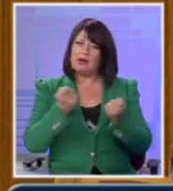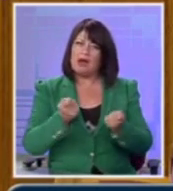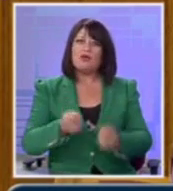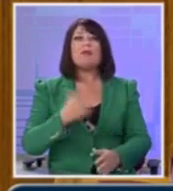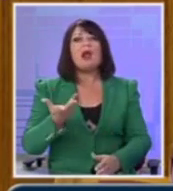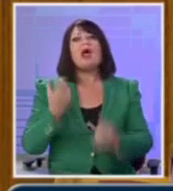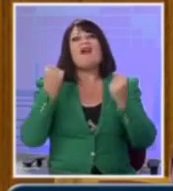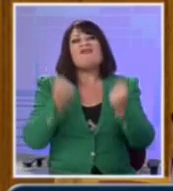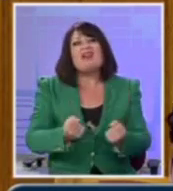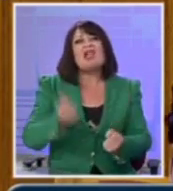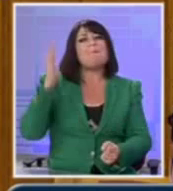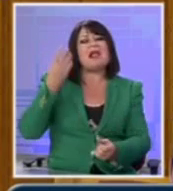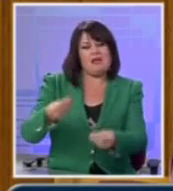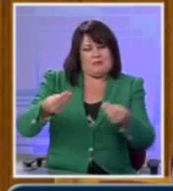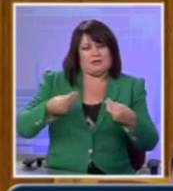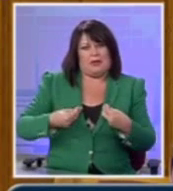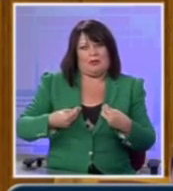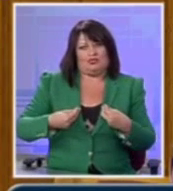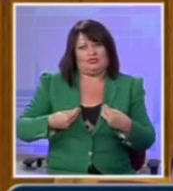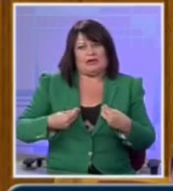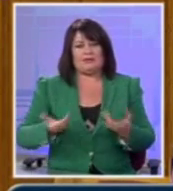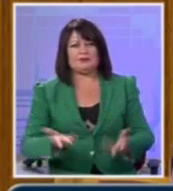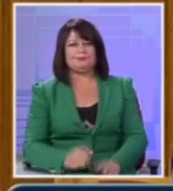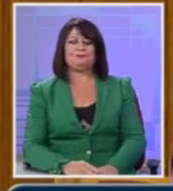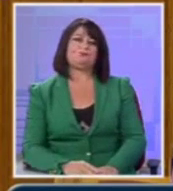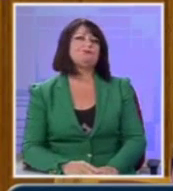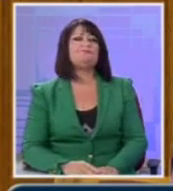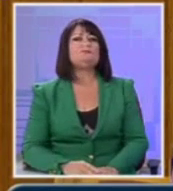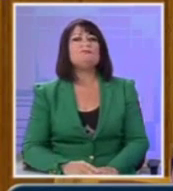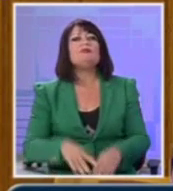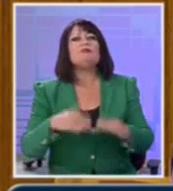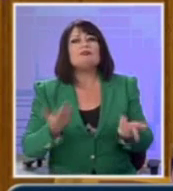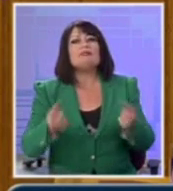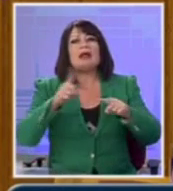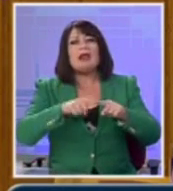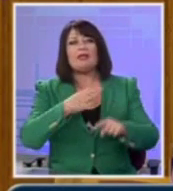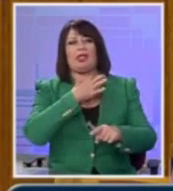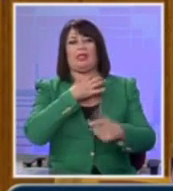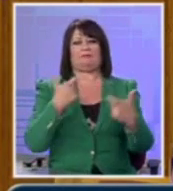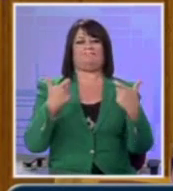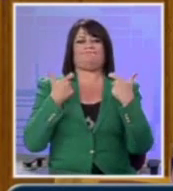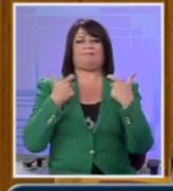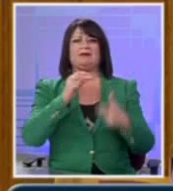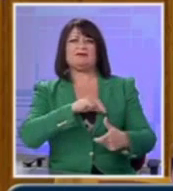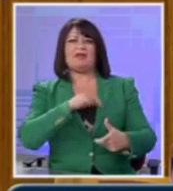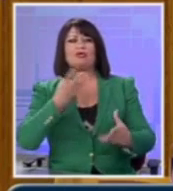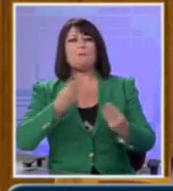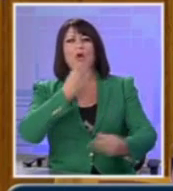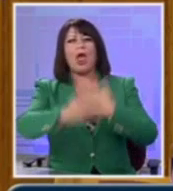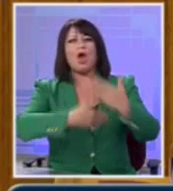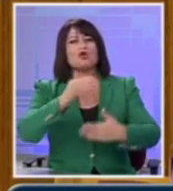βαριά κληρονομιά του χθες. Ένα στημένο σκηνικό για να κρατήσει τη χώρα δέσμια συμφερόντων για πολλά